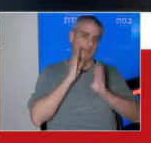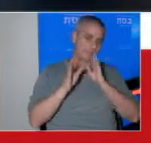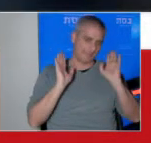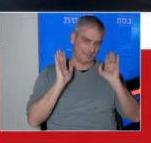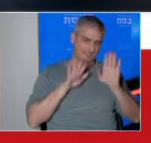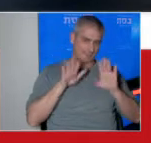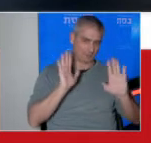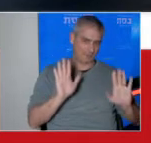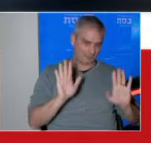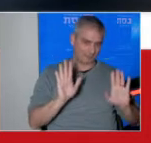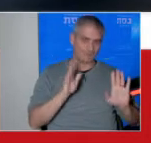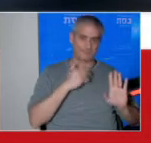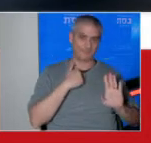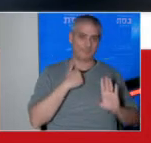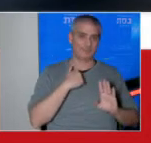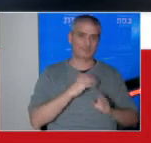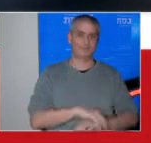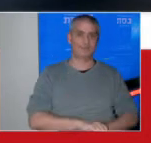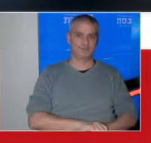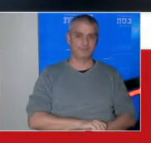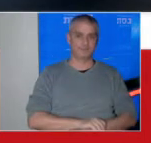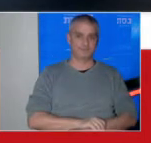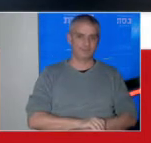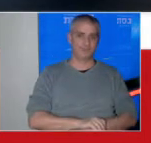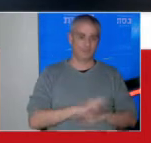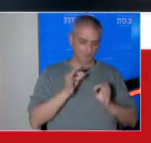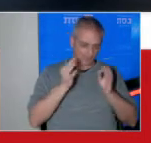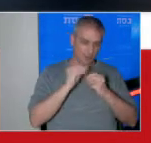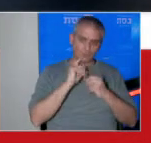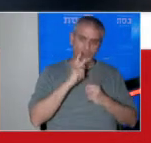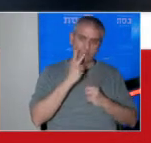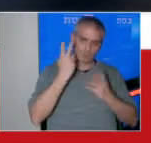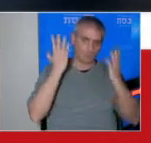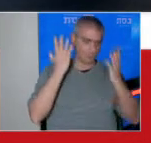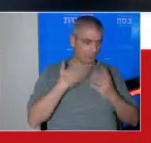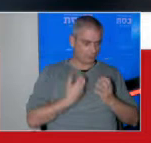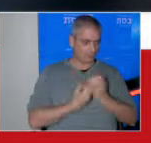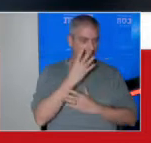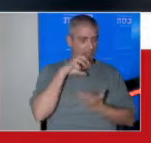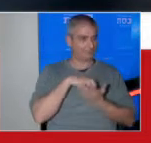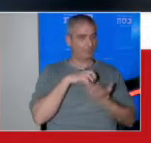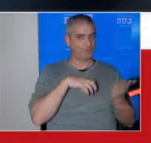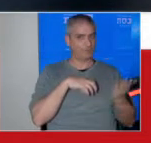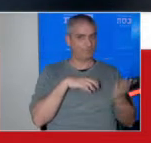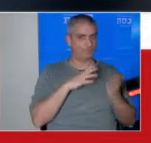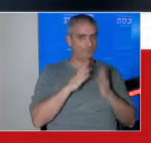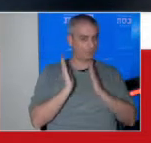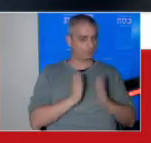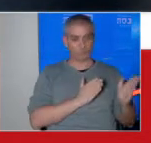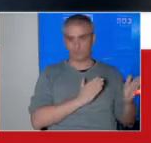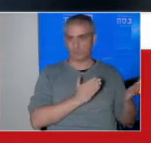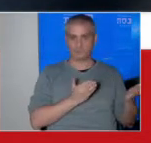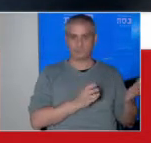בעיות הממשלה. ואני נראה לי ש... שיקחו את זה בשנה, שנתיים. זה היה נדחה בעוד שנה, שנתיים מילא, אבל הם הולכים להקים שם עכשיו התיישבות